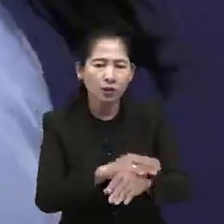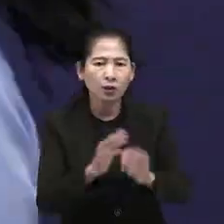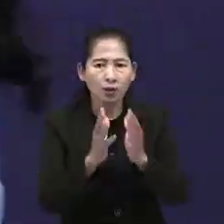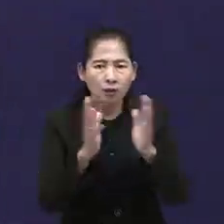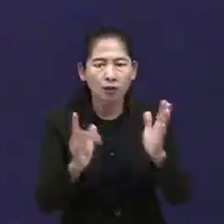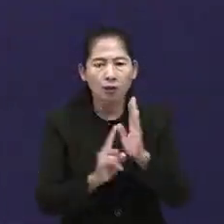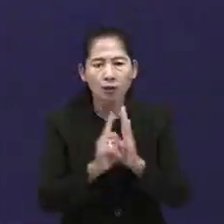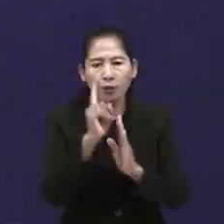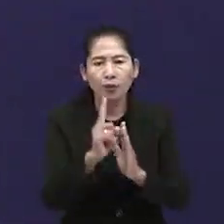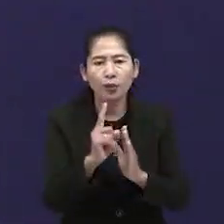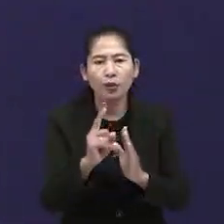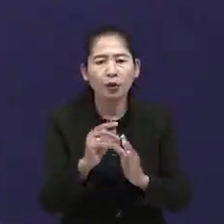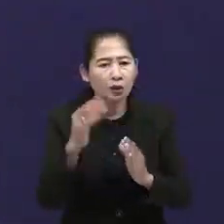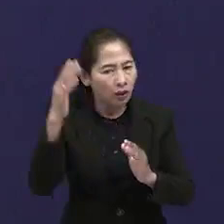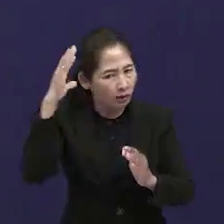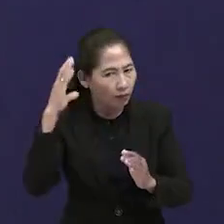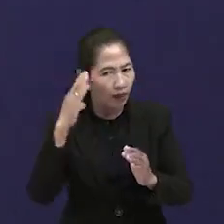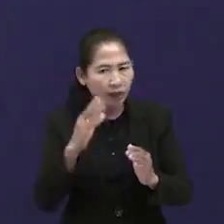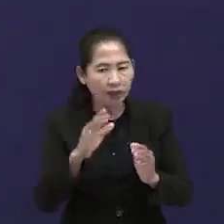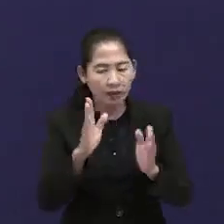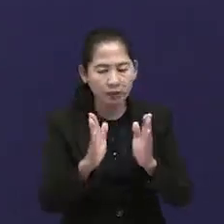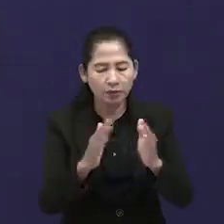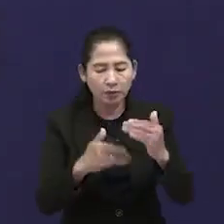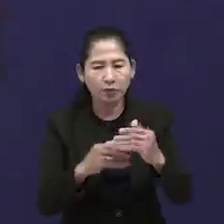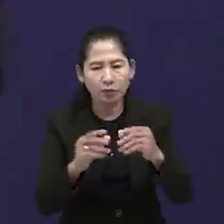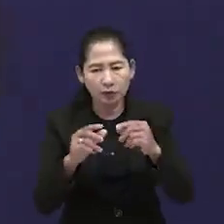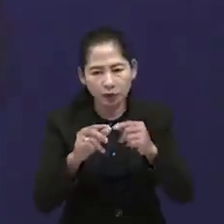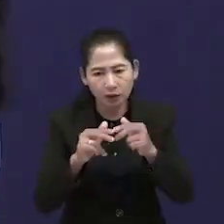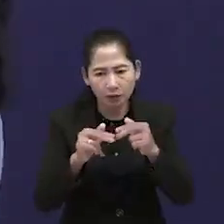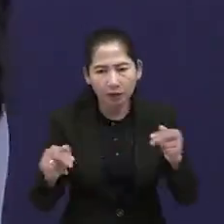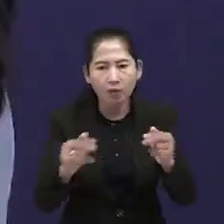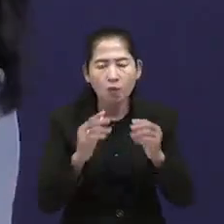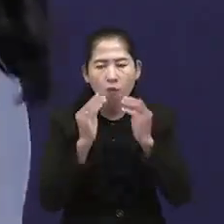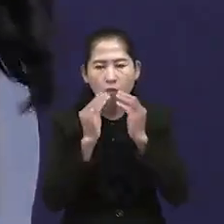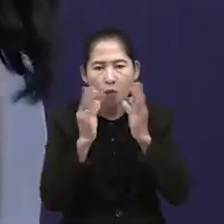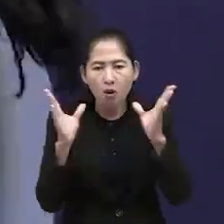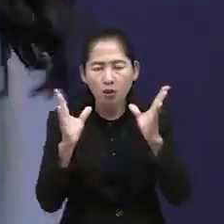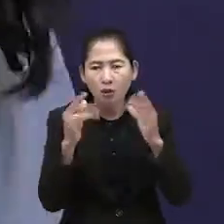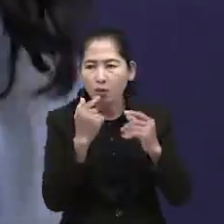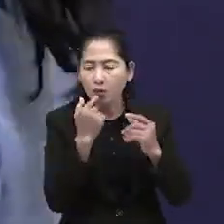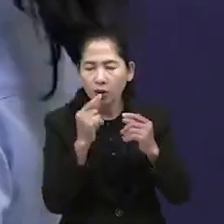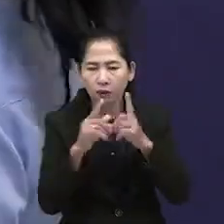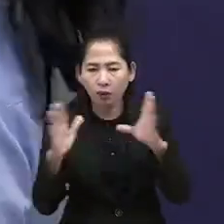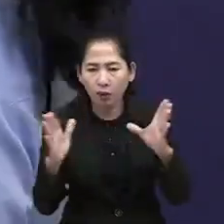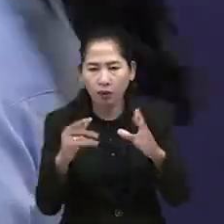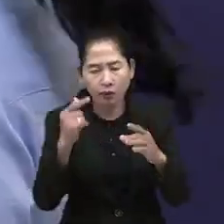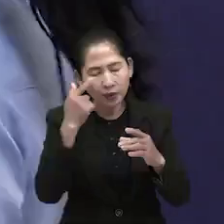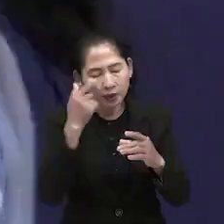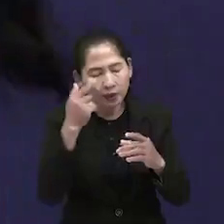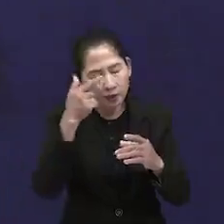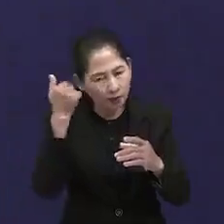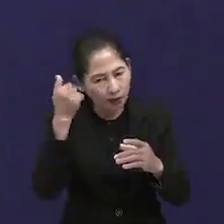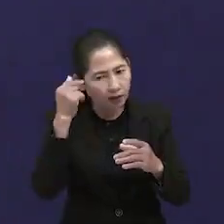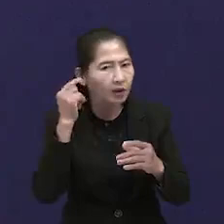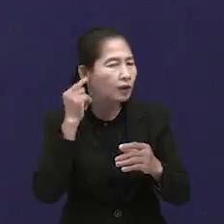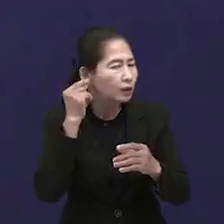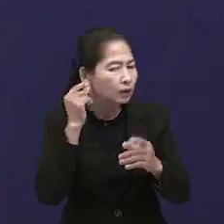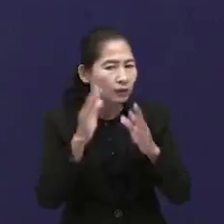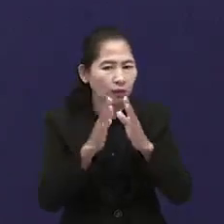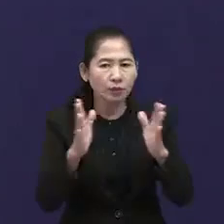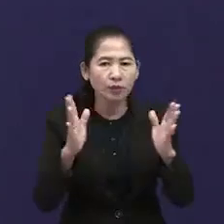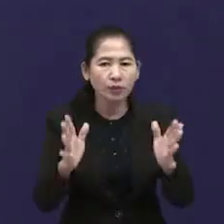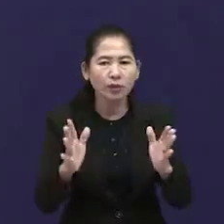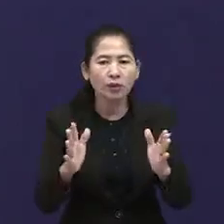ស់វាមានក្បាលរាង4ជ្រុងទ្រវែងមាត់ធំភ្នែកខ្មៅវាមានត្រចៀក2ធំ